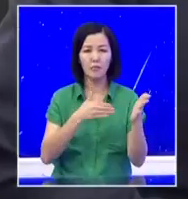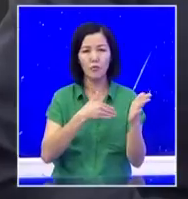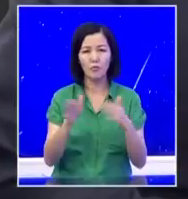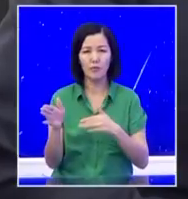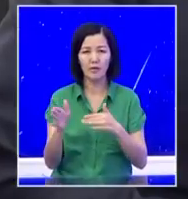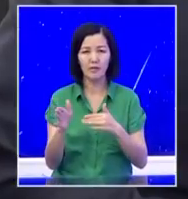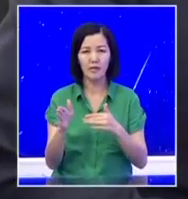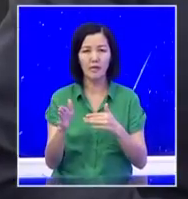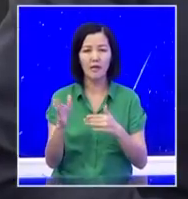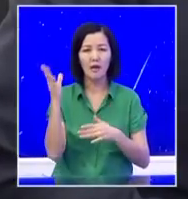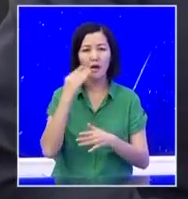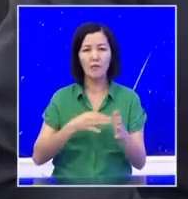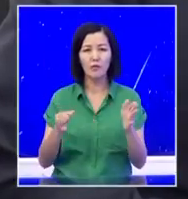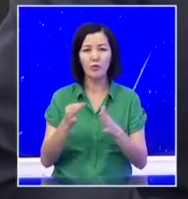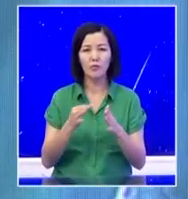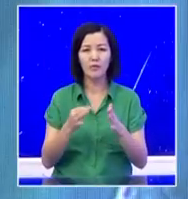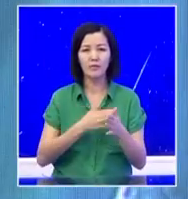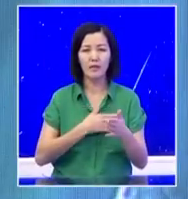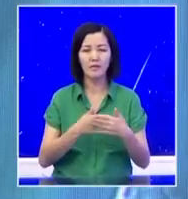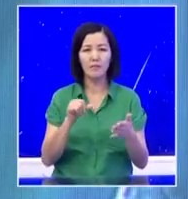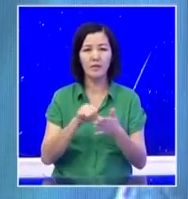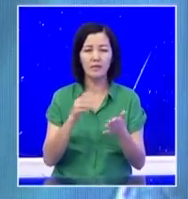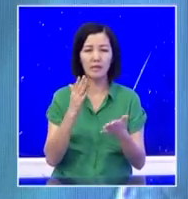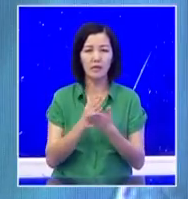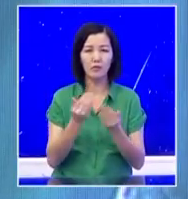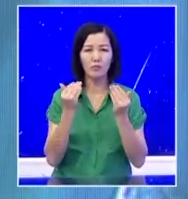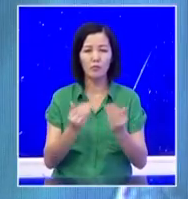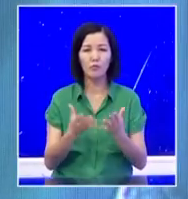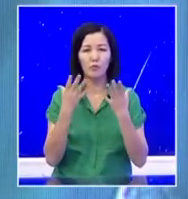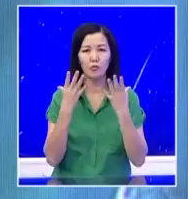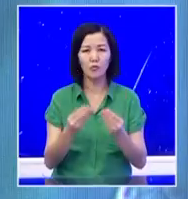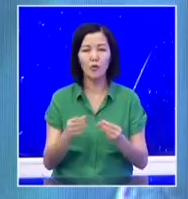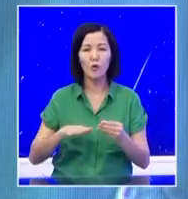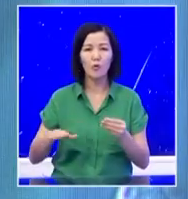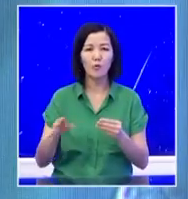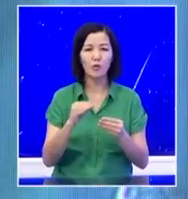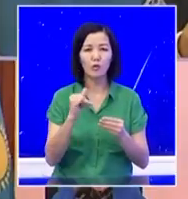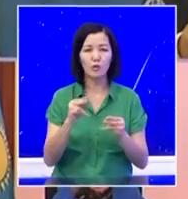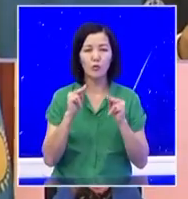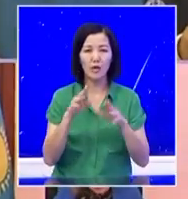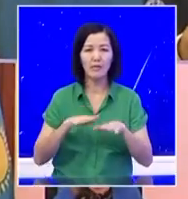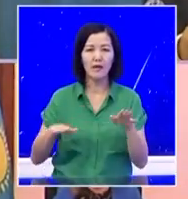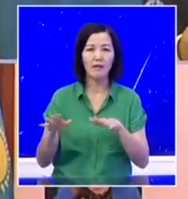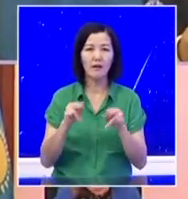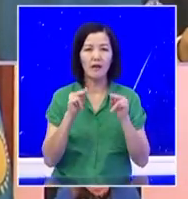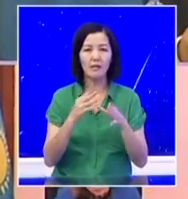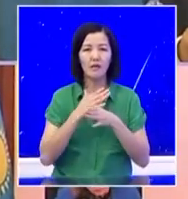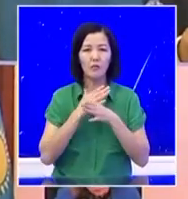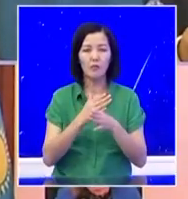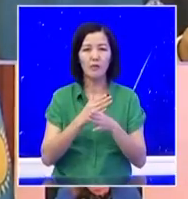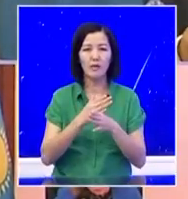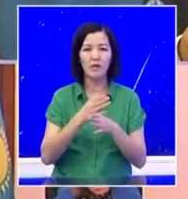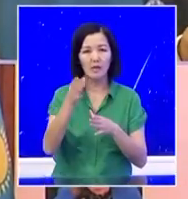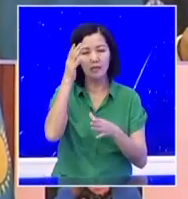кесуге бағытталған бастамада Алматы облысы да аса белсенді. Бүгінгі күні өңірде жетісу адалдық алаңы, адал көмек,